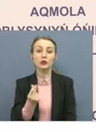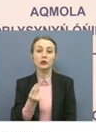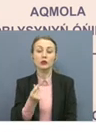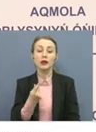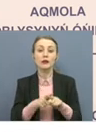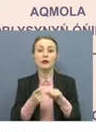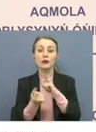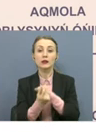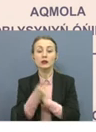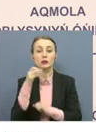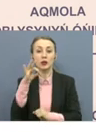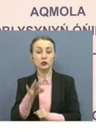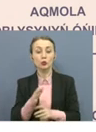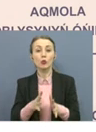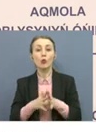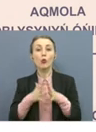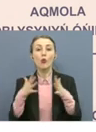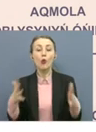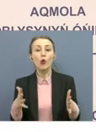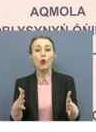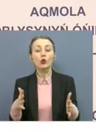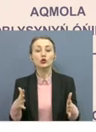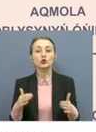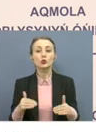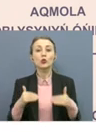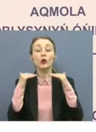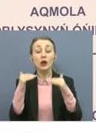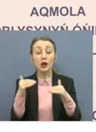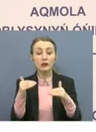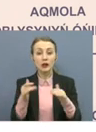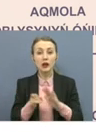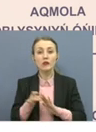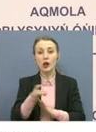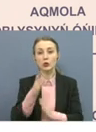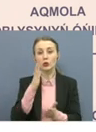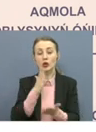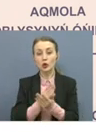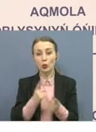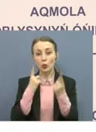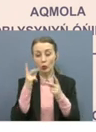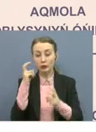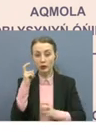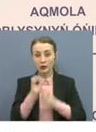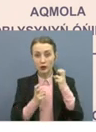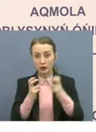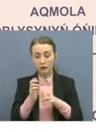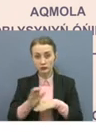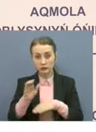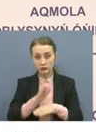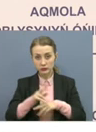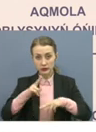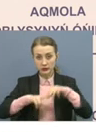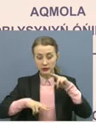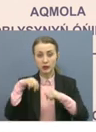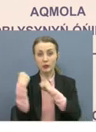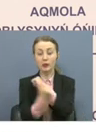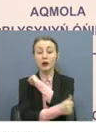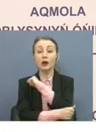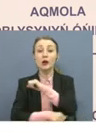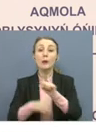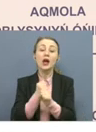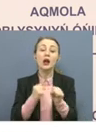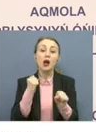округ әкімдері жергілікті тұрғындармен бірлесе отырып, әр аумақтағы жайылымды қолдану жүйесін анықтау ісі бастау алды. Бұл жұмыс әр ауылдың